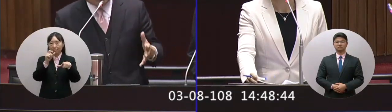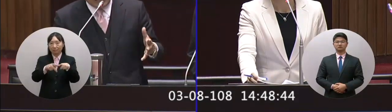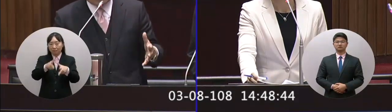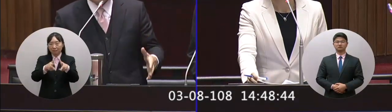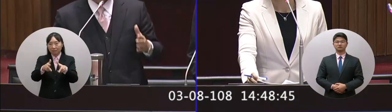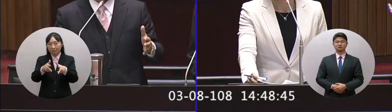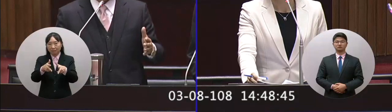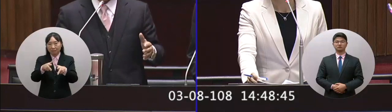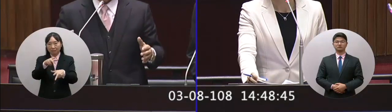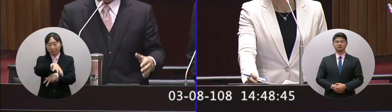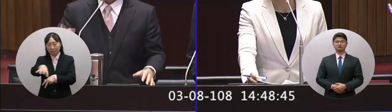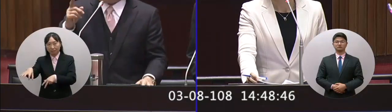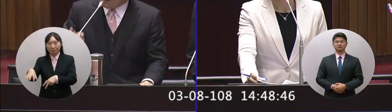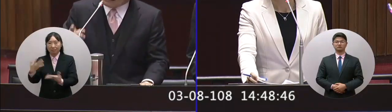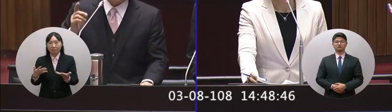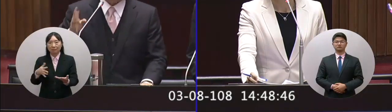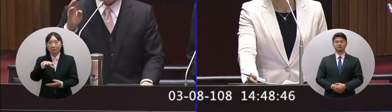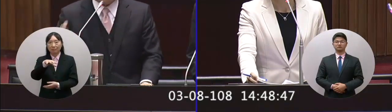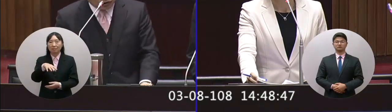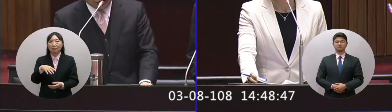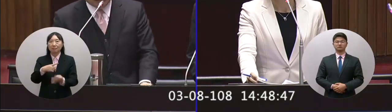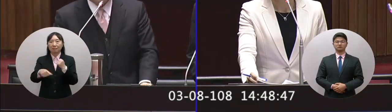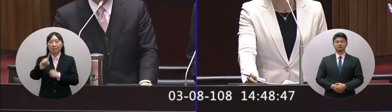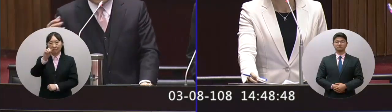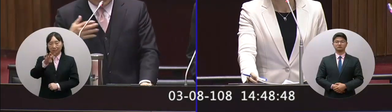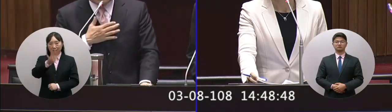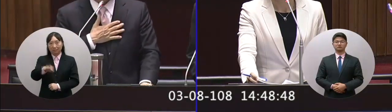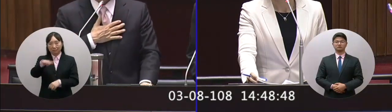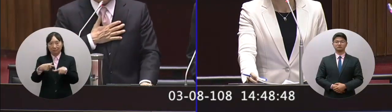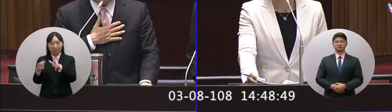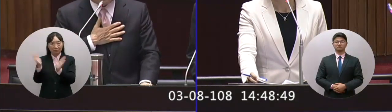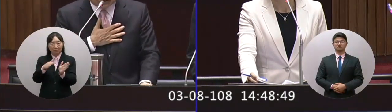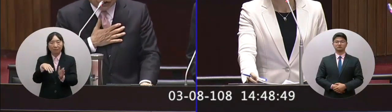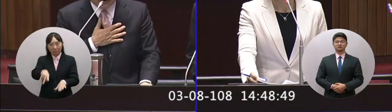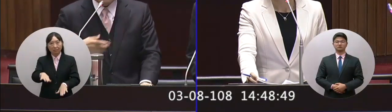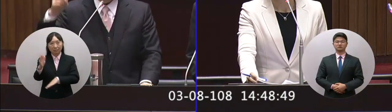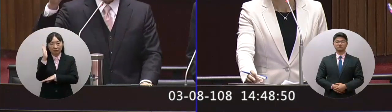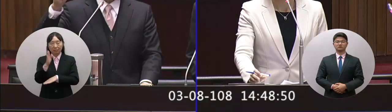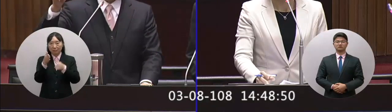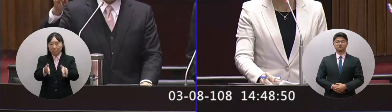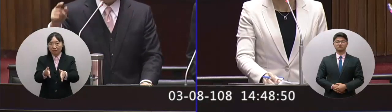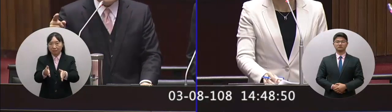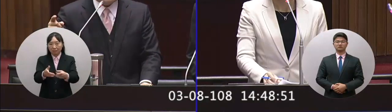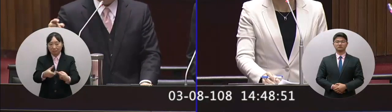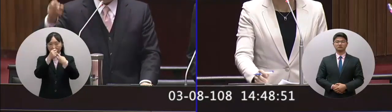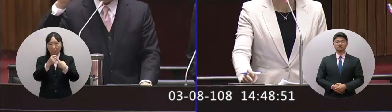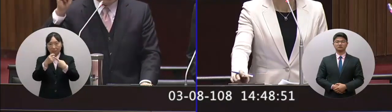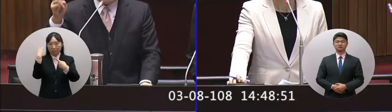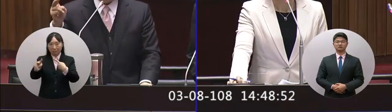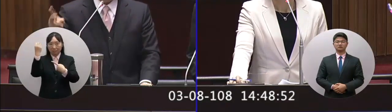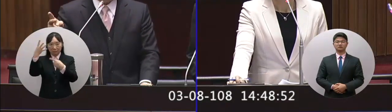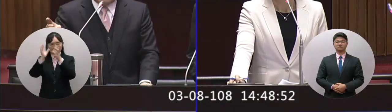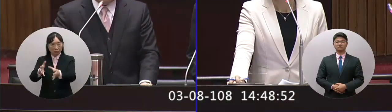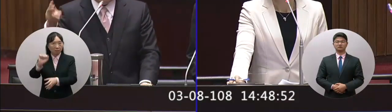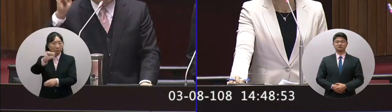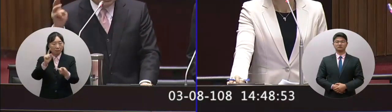他们的工厂占地约14000公顷。现在政府的态度是：一，不准新设，